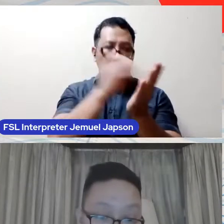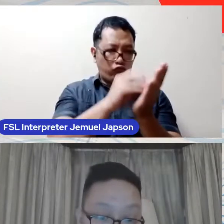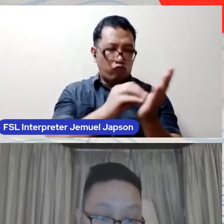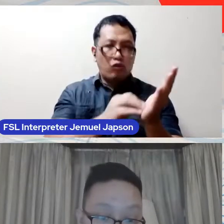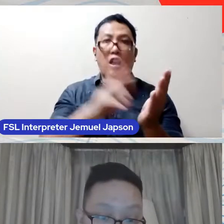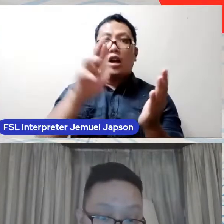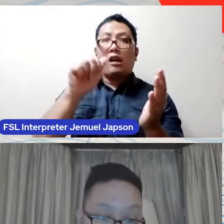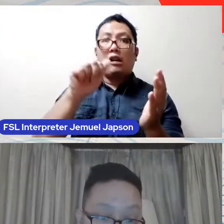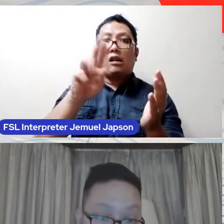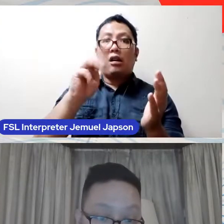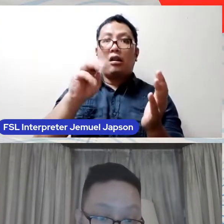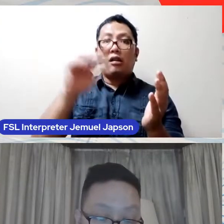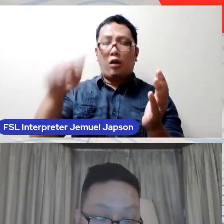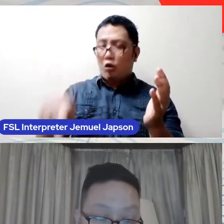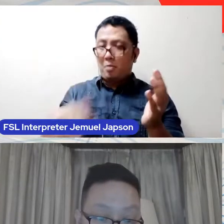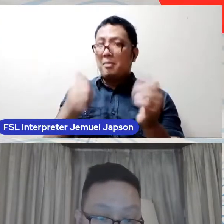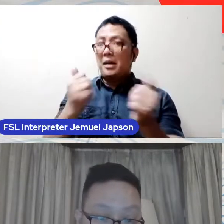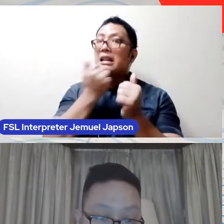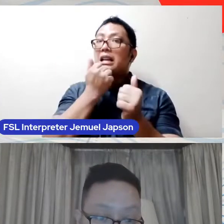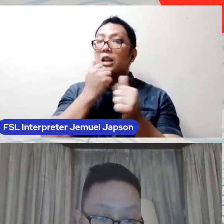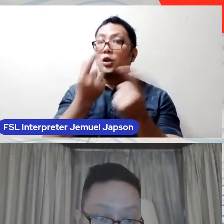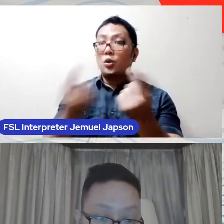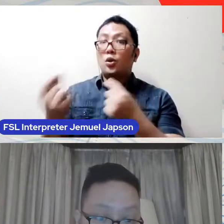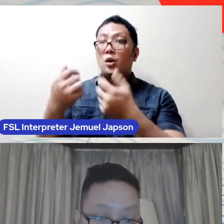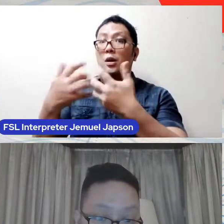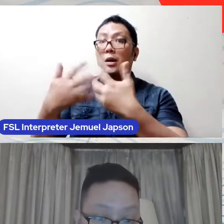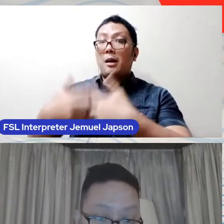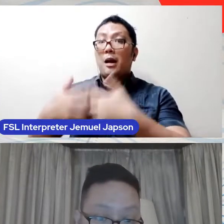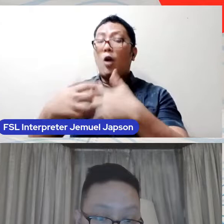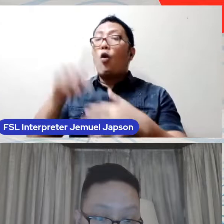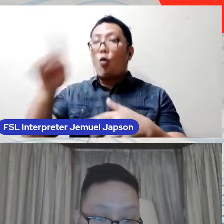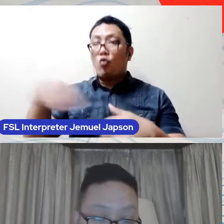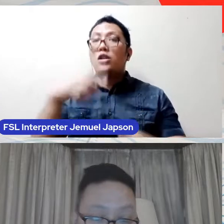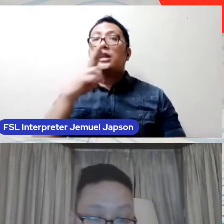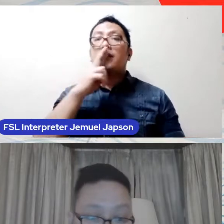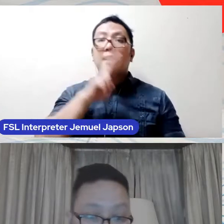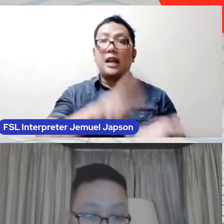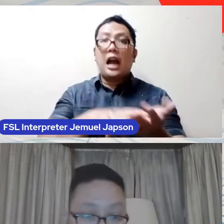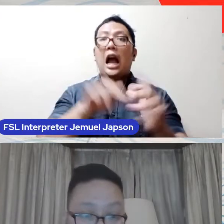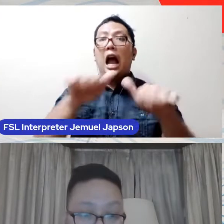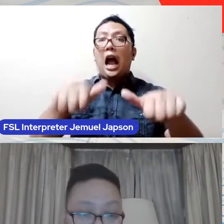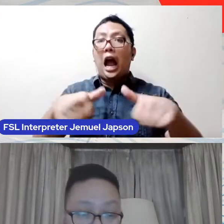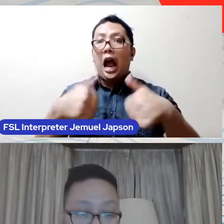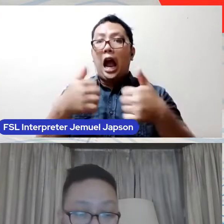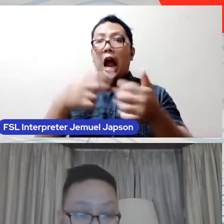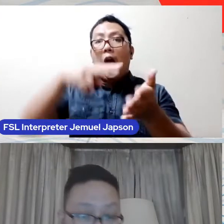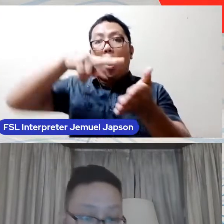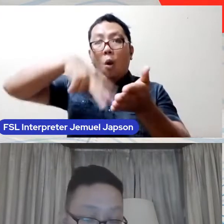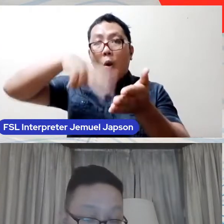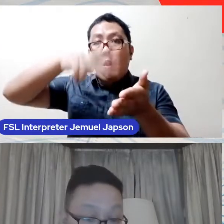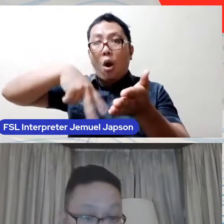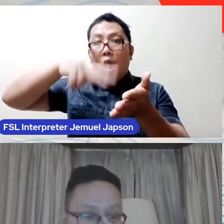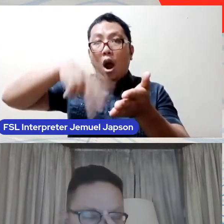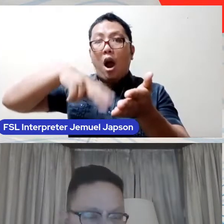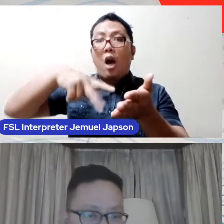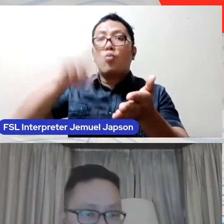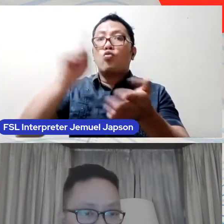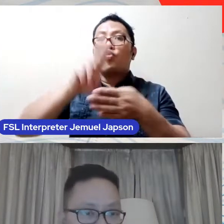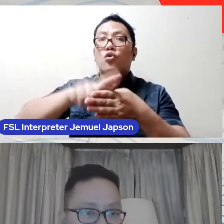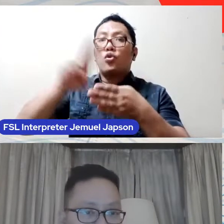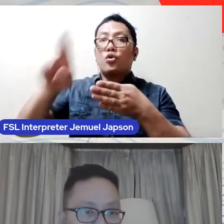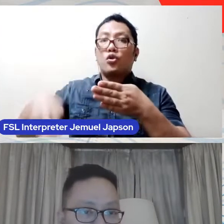ginawa ng makina. It's really just reporting how the reading was, ano yung resulta ng reading